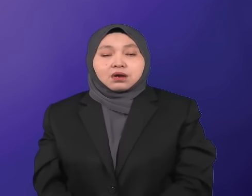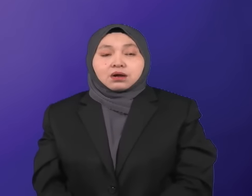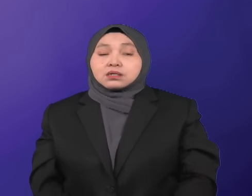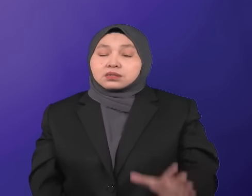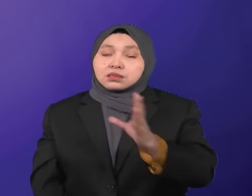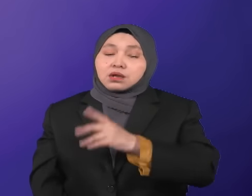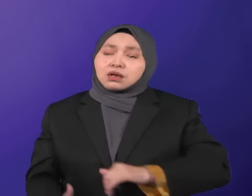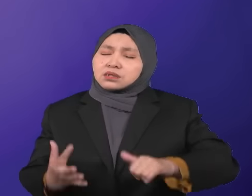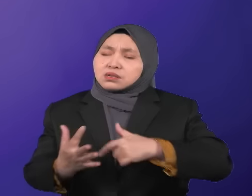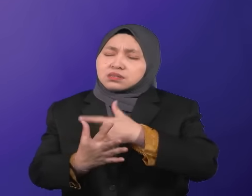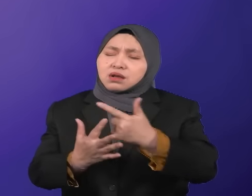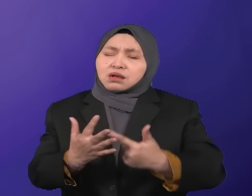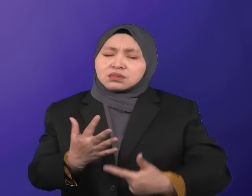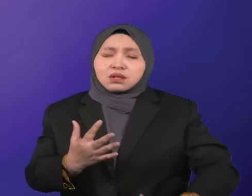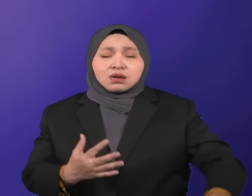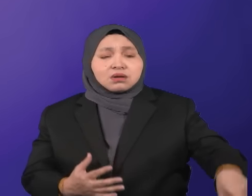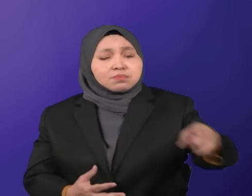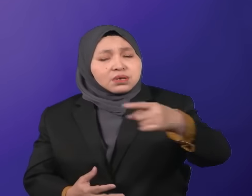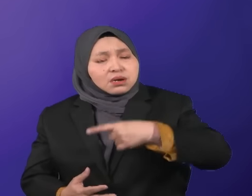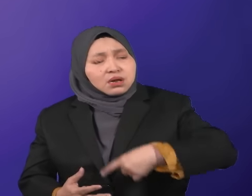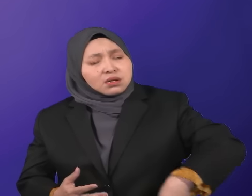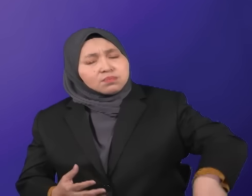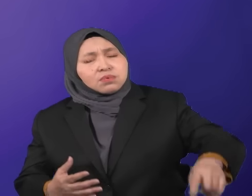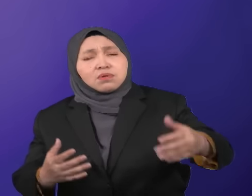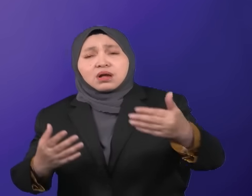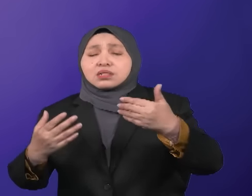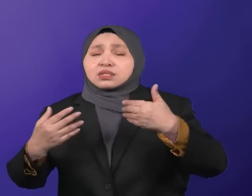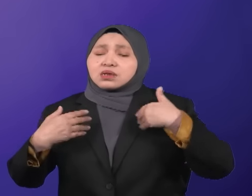Wa minhum man